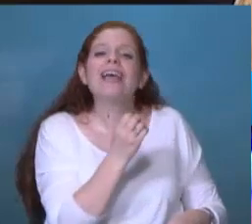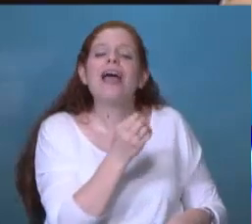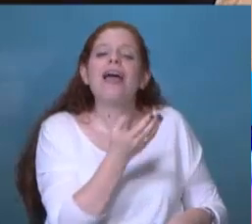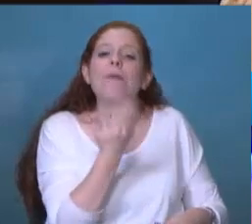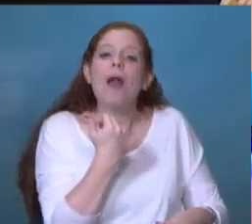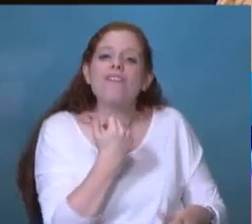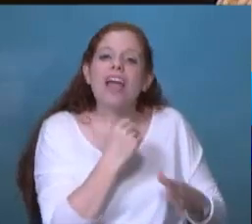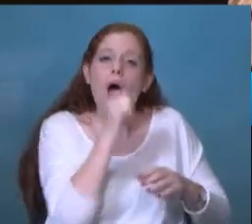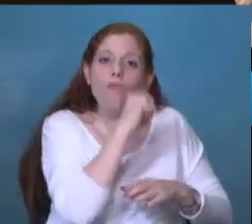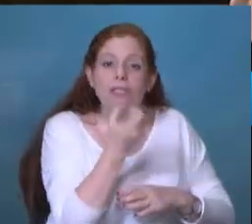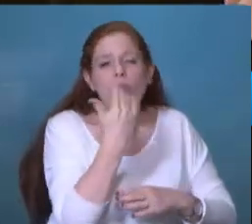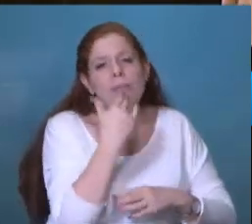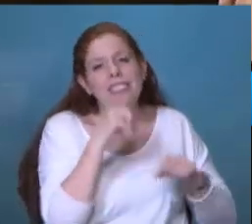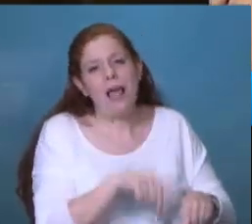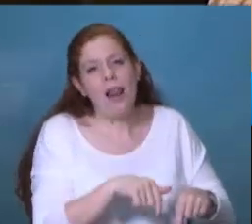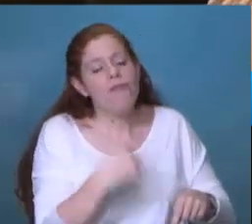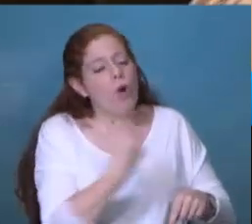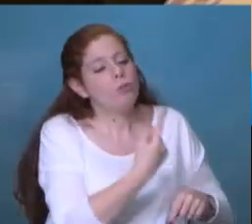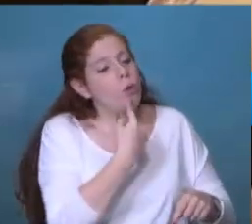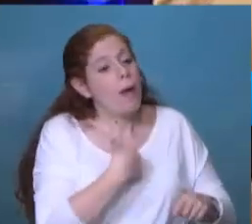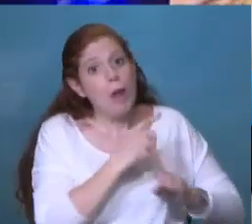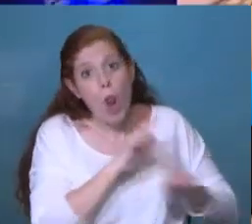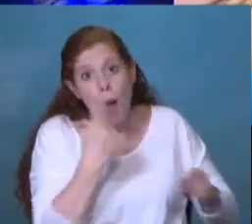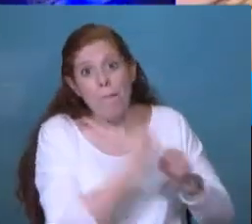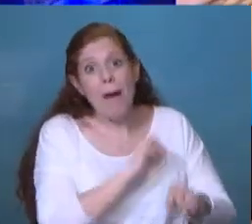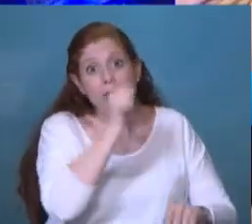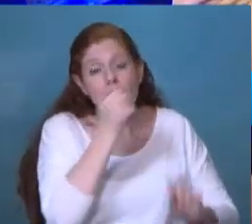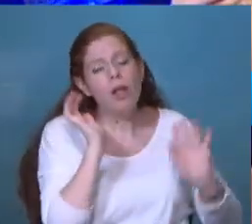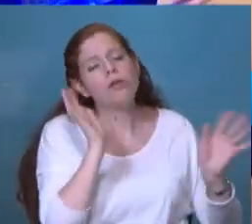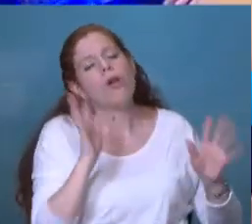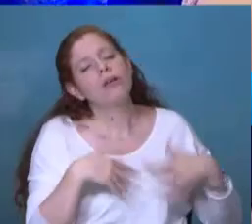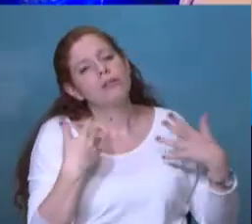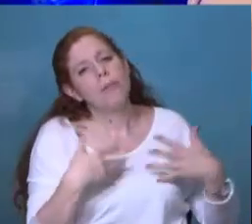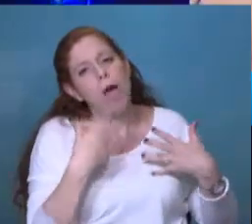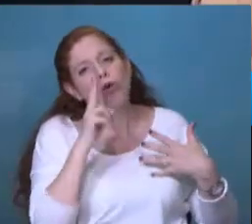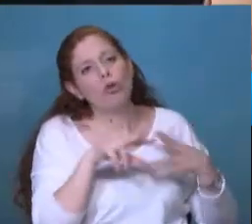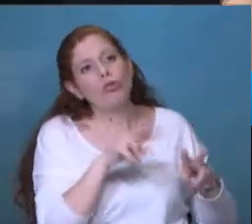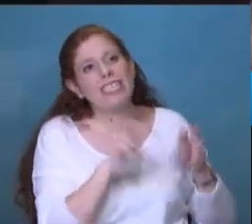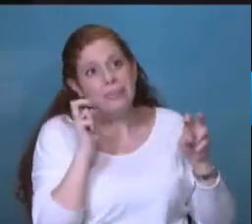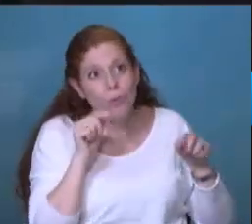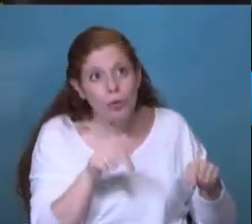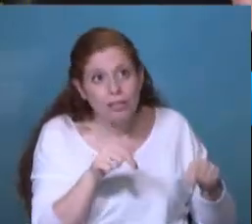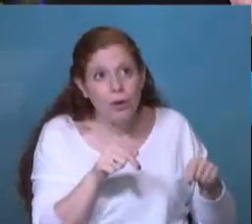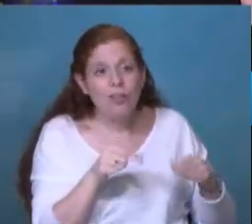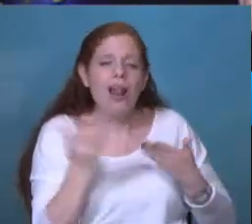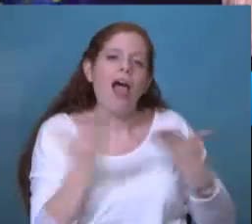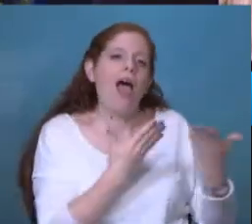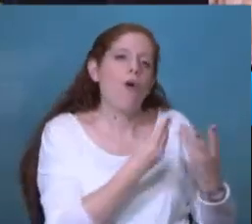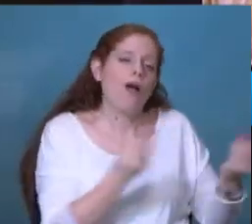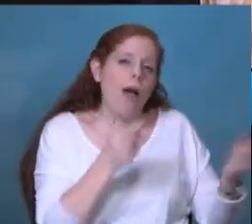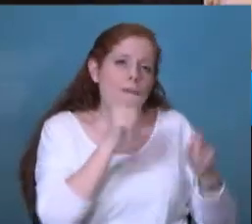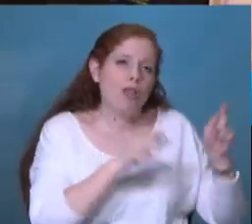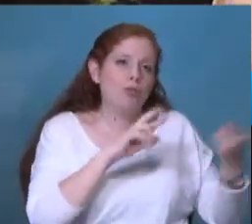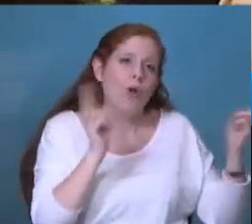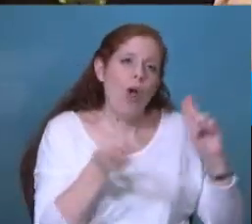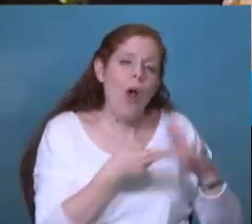הזה בישראל. וכל פעם שאומרים לי שלא, שזו הפעם הראשונה, אני כל כך שמח שיש לה הזדמנות הזאת לארח כל כך הרבה אנשים מכל